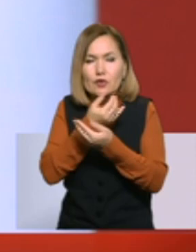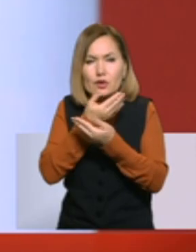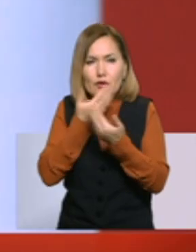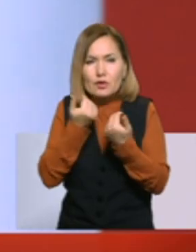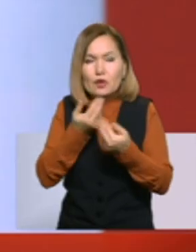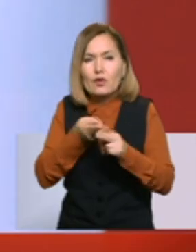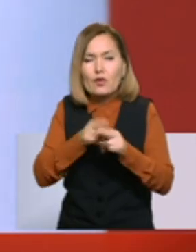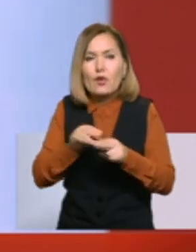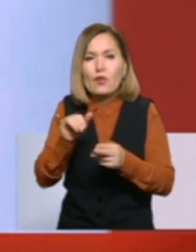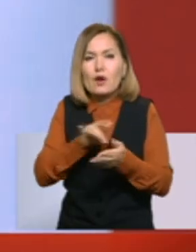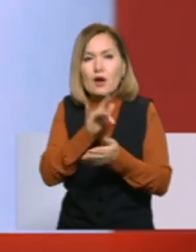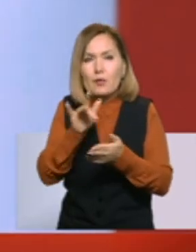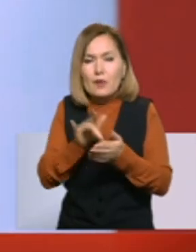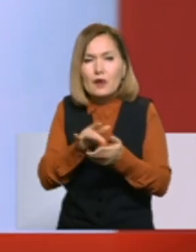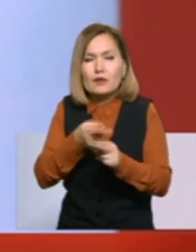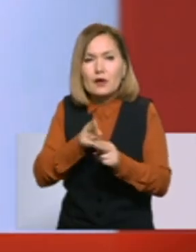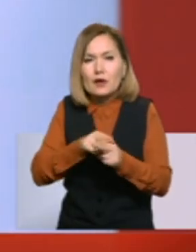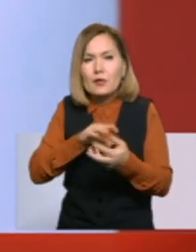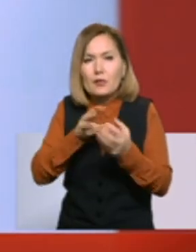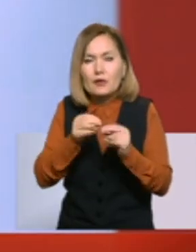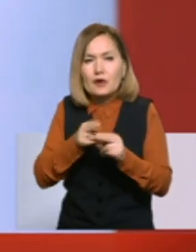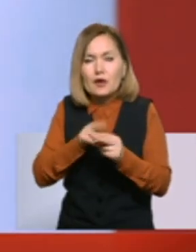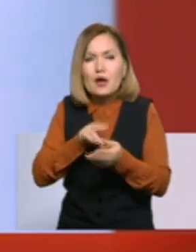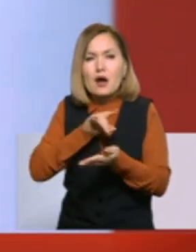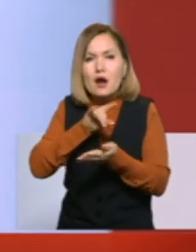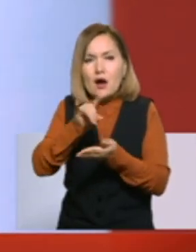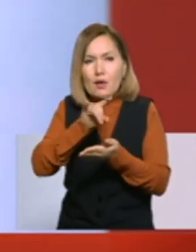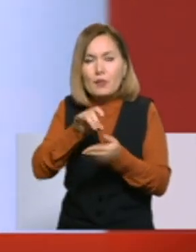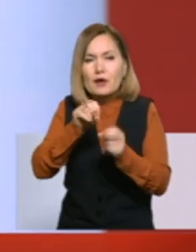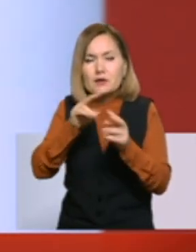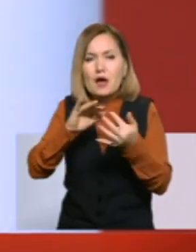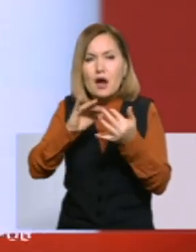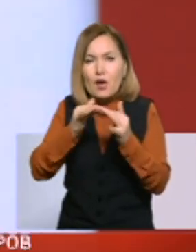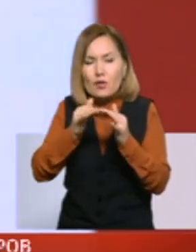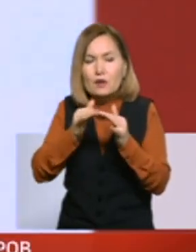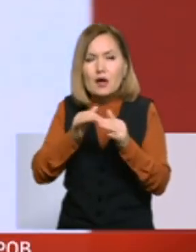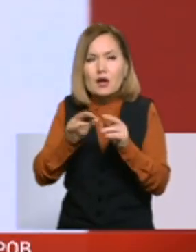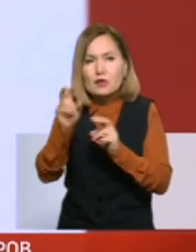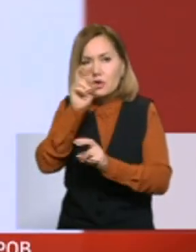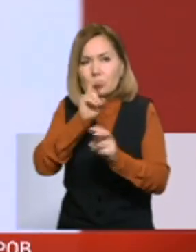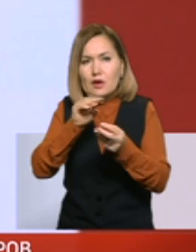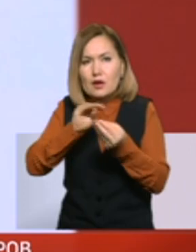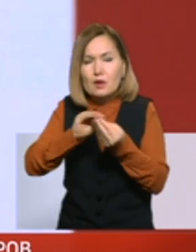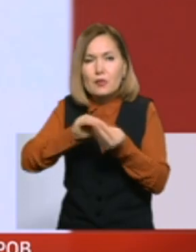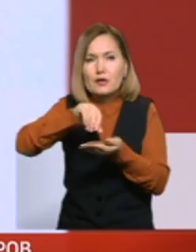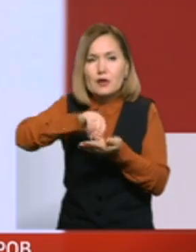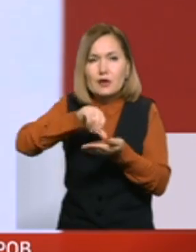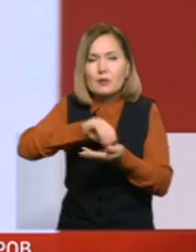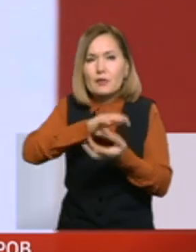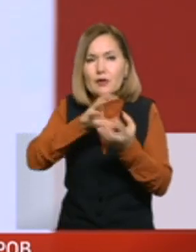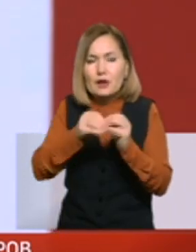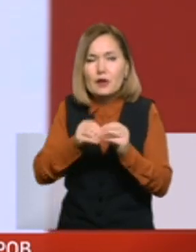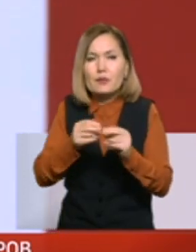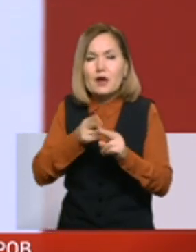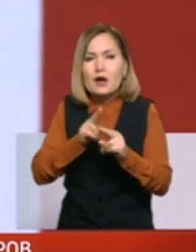Орал қаласының әуежайынан еврокоптер әуе ұшағы ауылға ұшып кетті. Іздестіру-құтқару жұмысына барлығы